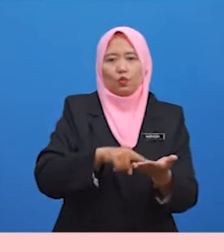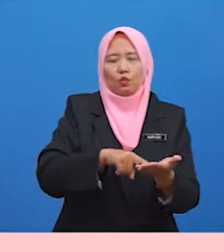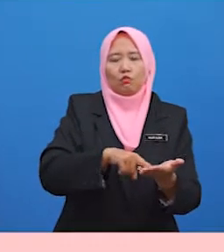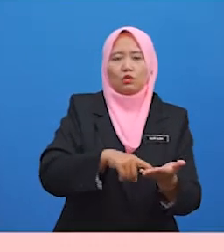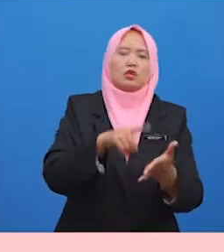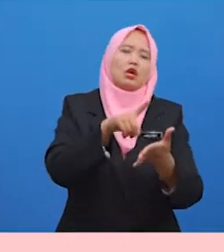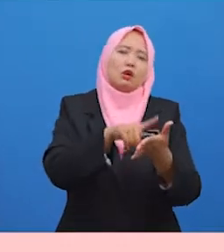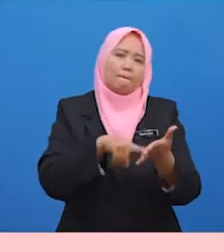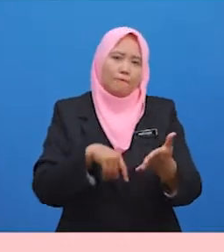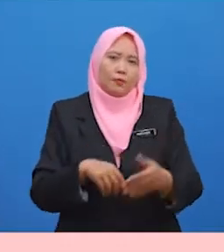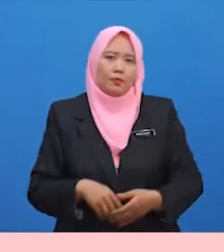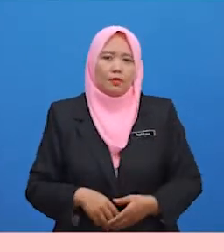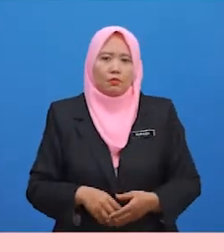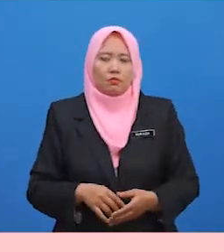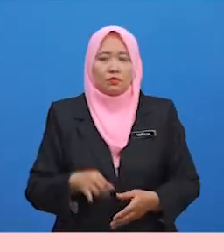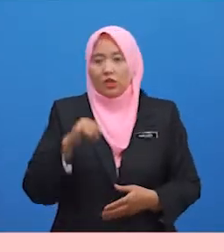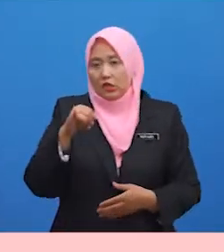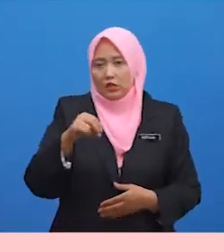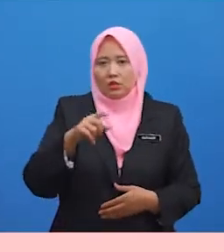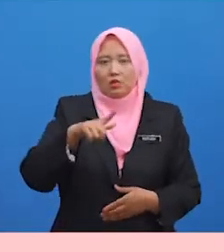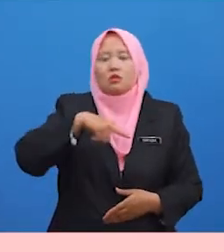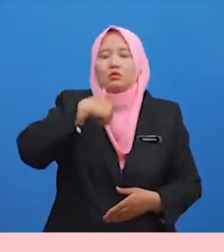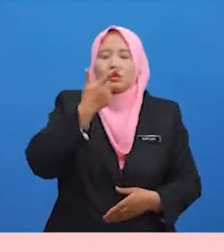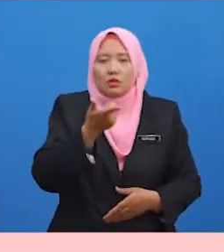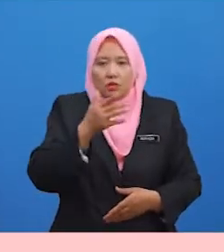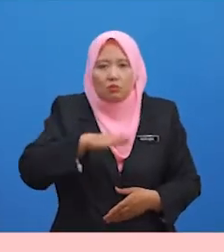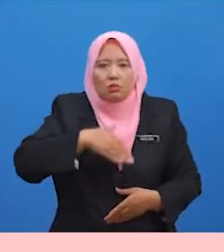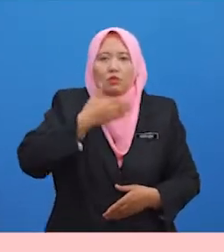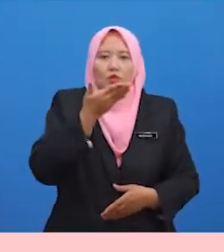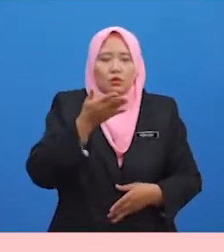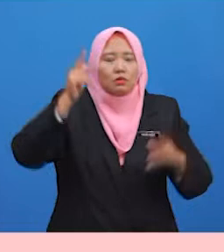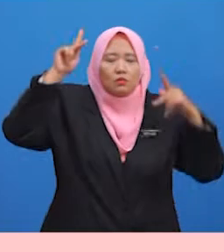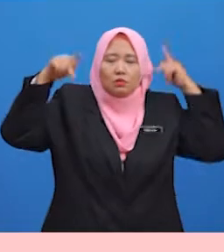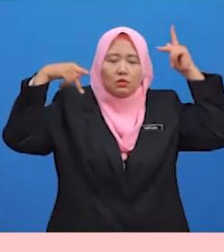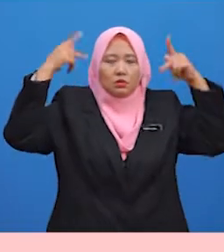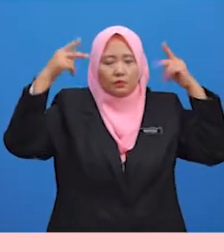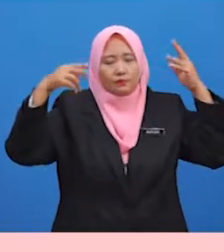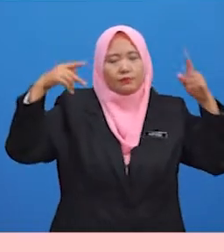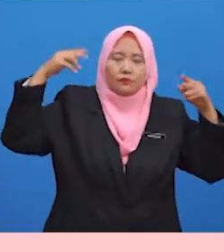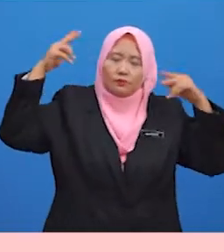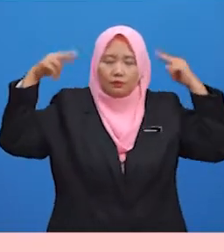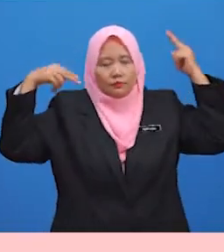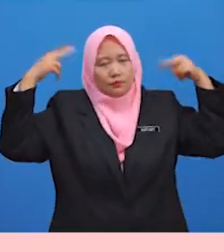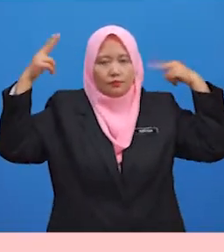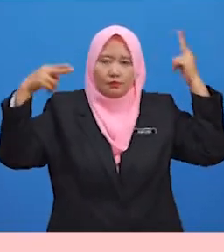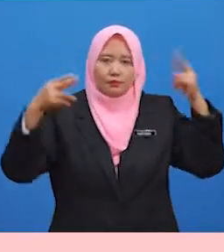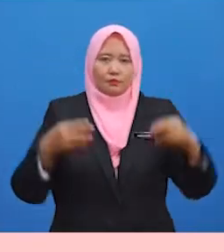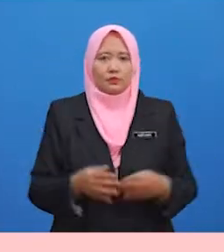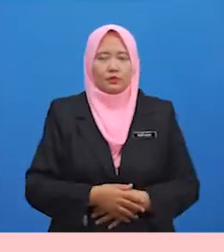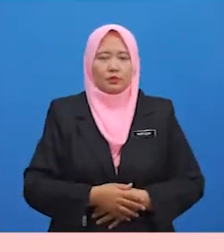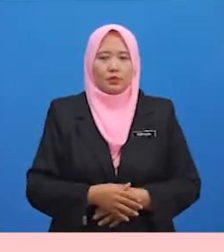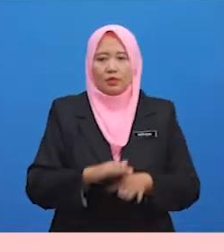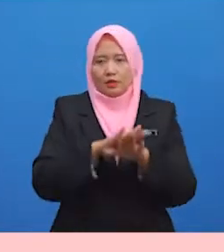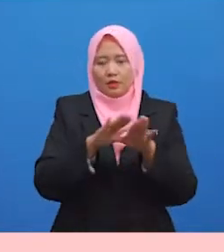dan gejalanya ialah loya, muntah, pening atau halusinasi yang boleh menyebabkan atlet